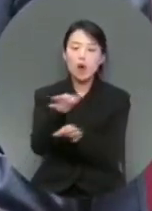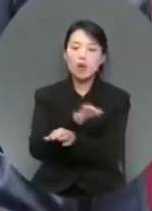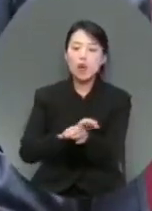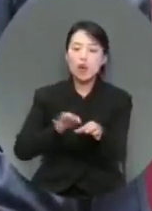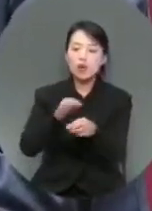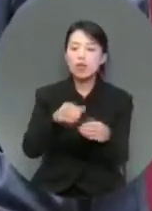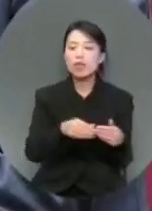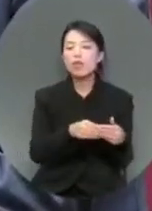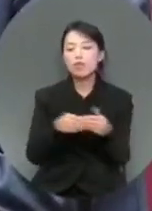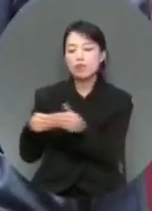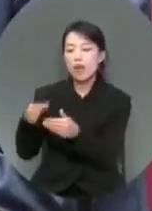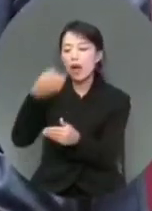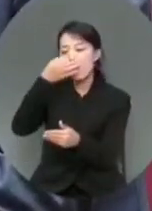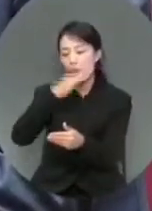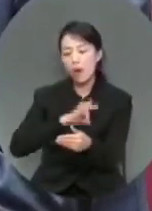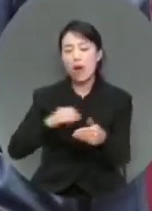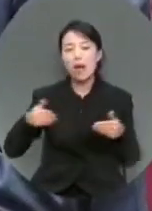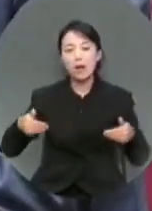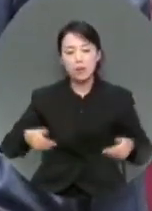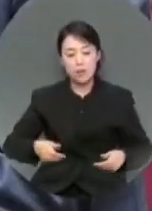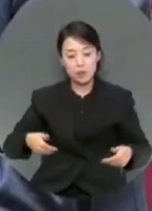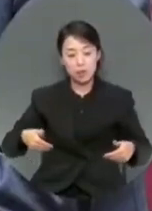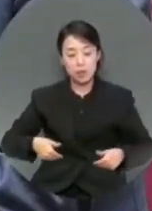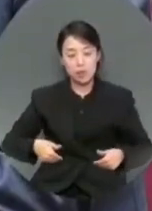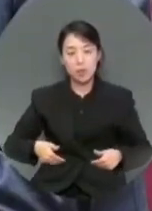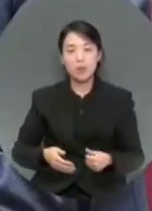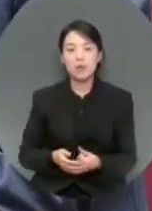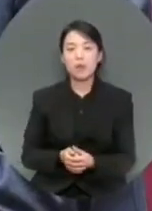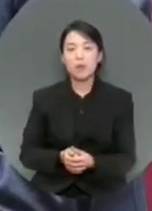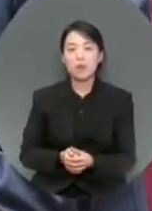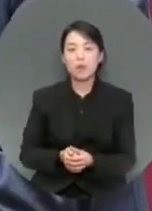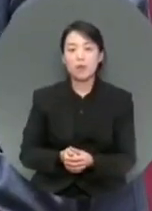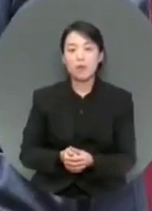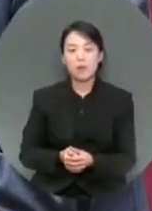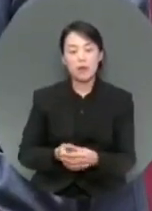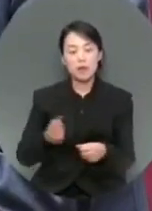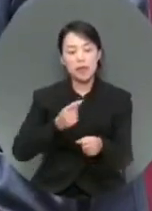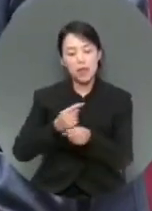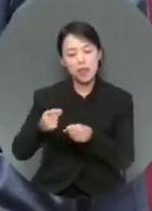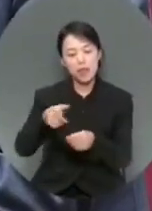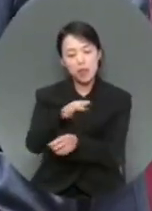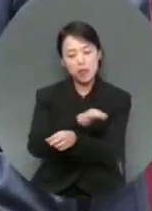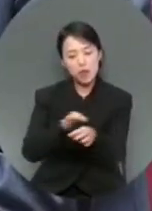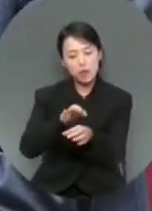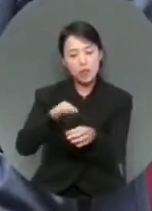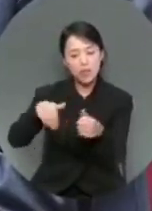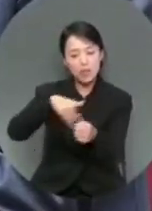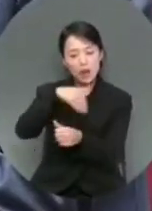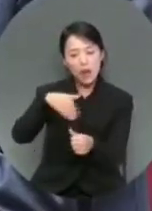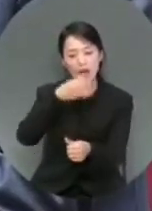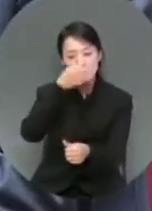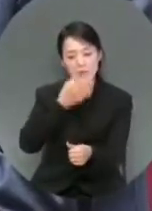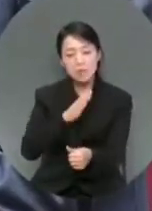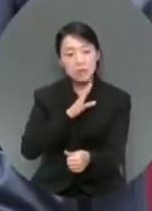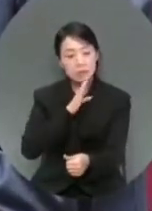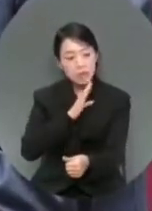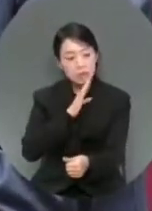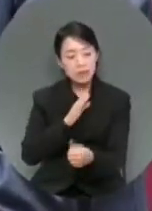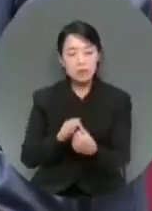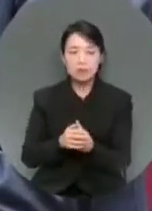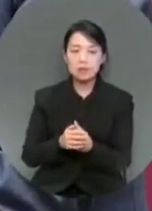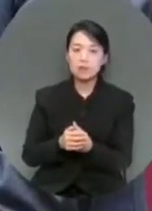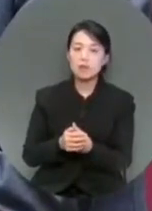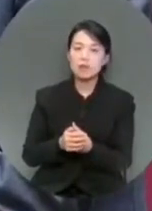효과도 같이 가져가야 되기 때문에 지금 현 시기는 사실은 내년까지도 굉장히 경제 상황 자체가 불확실하고 어렵지 않습니까? 그죠?